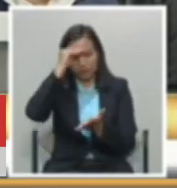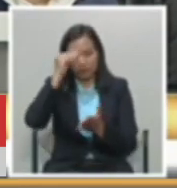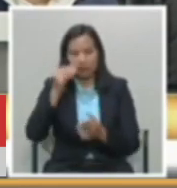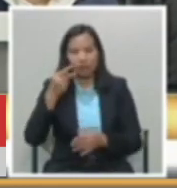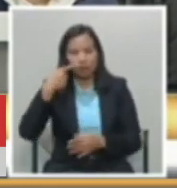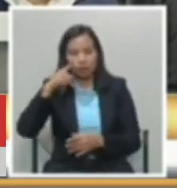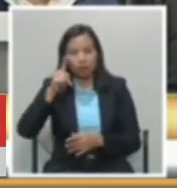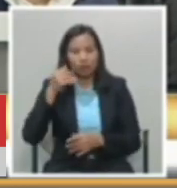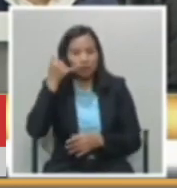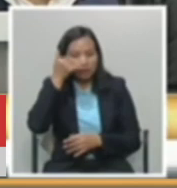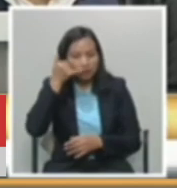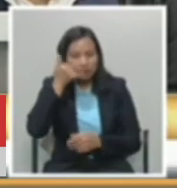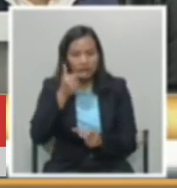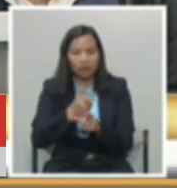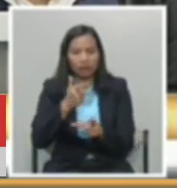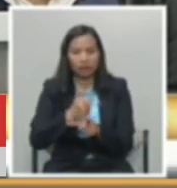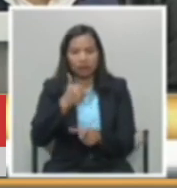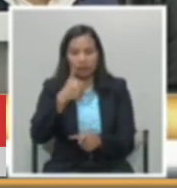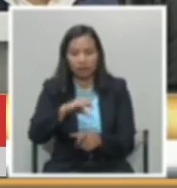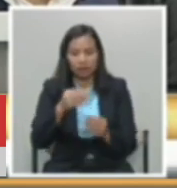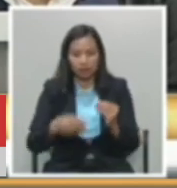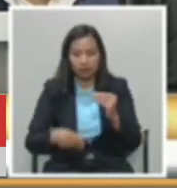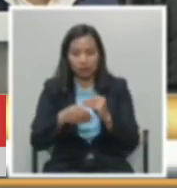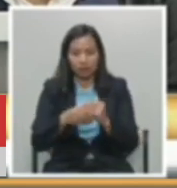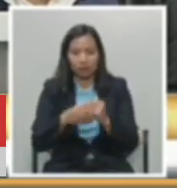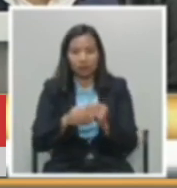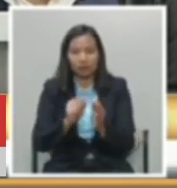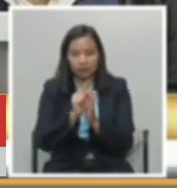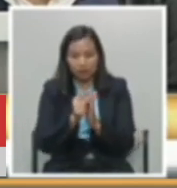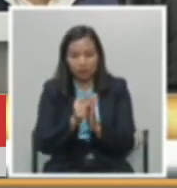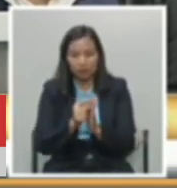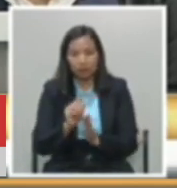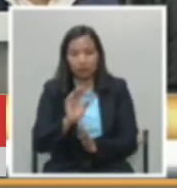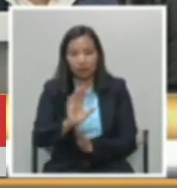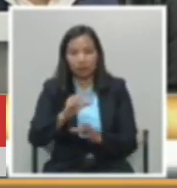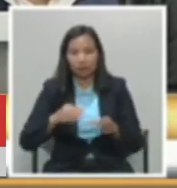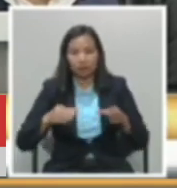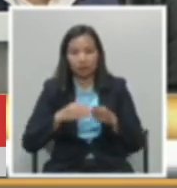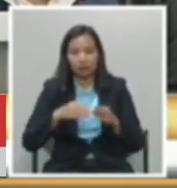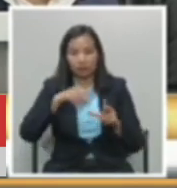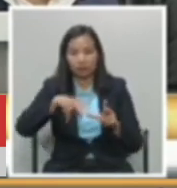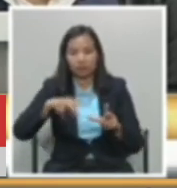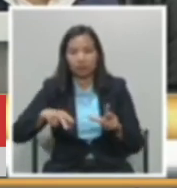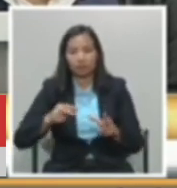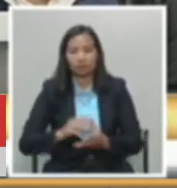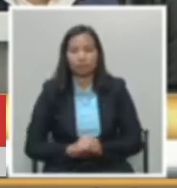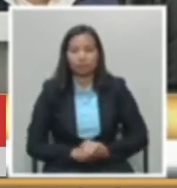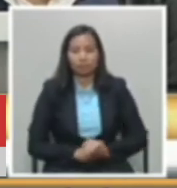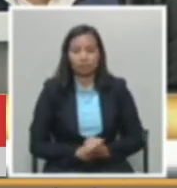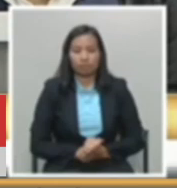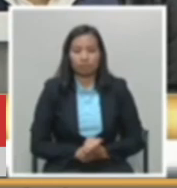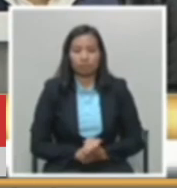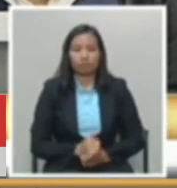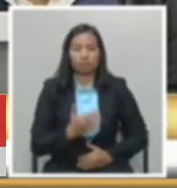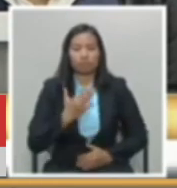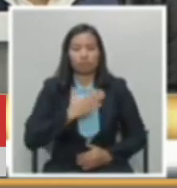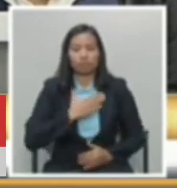ายไม่สามารถที่จะเลี้ยงดูได้ขออนุญาตเพิ่มเวลาในส่วนของพรรคเพื่อไทยนะคะเพราะฉะนั้นดิฉันจึงคิด